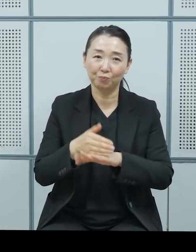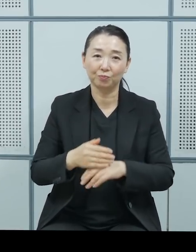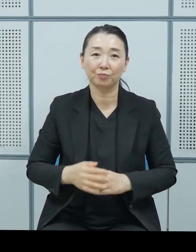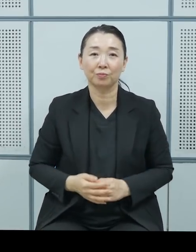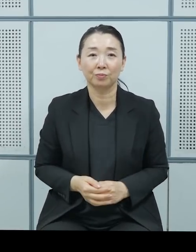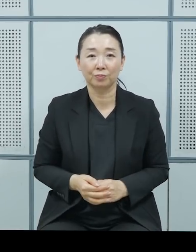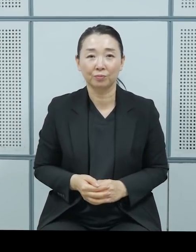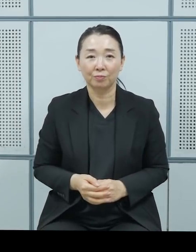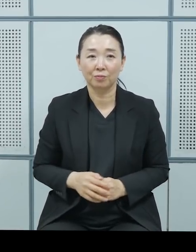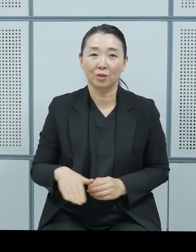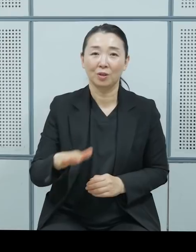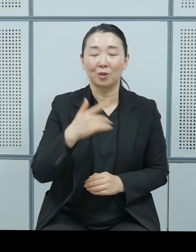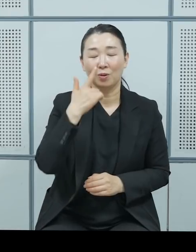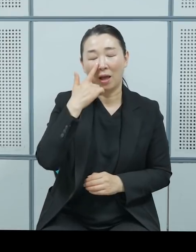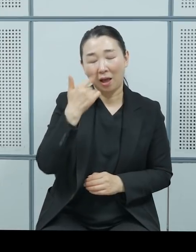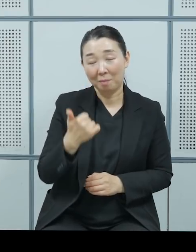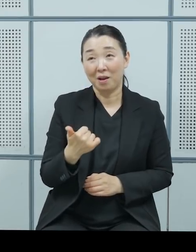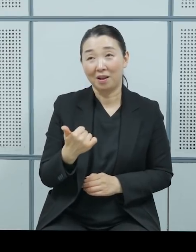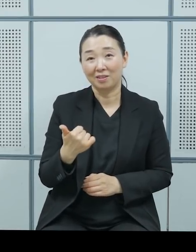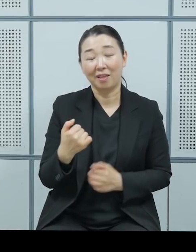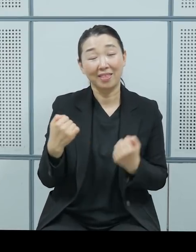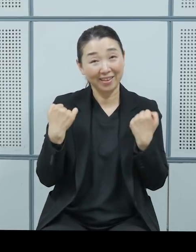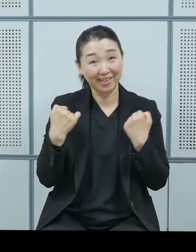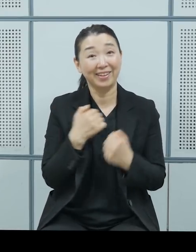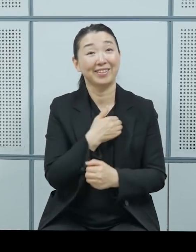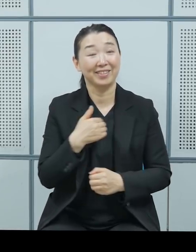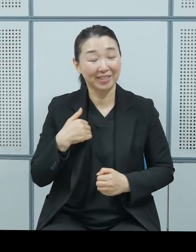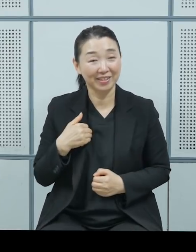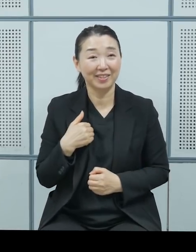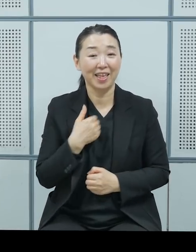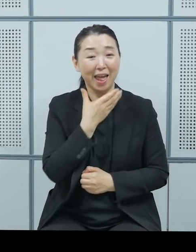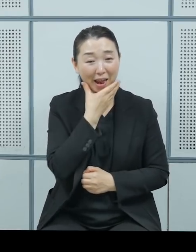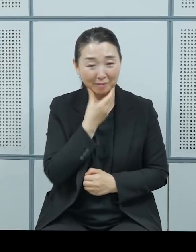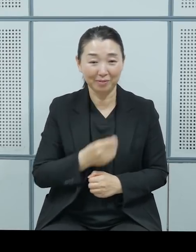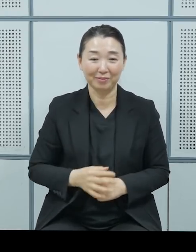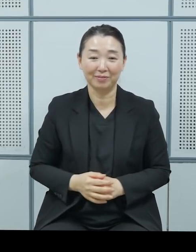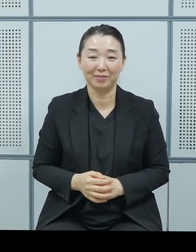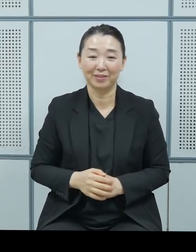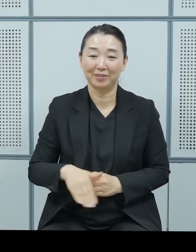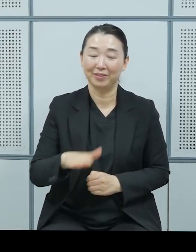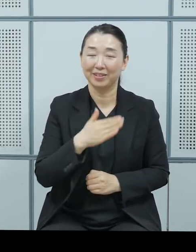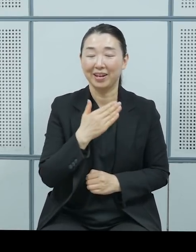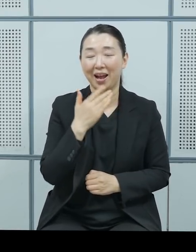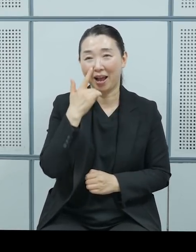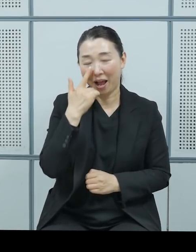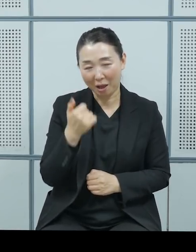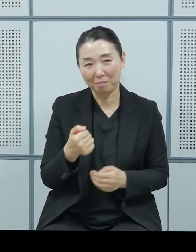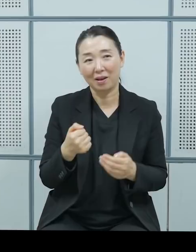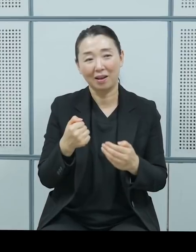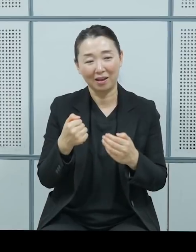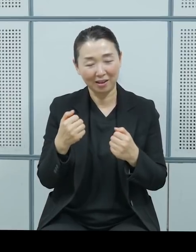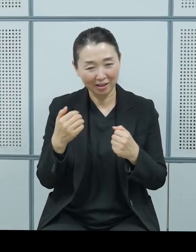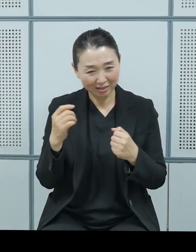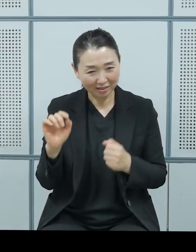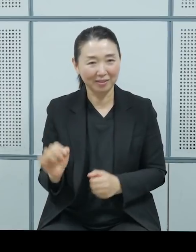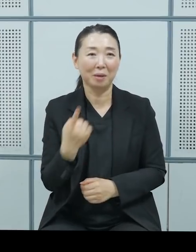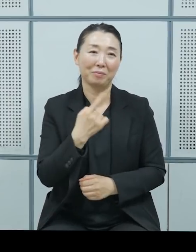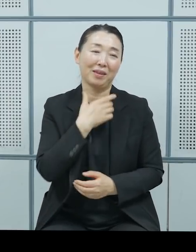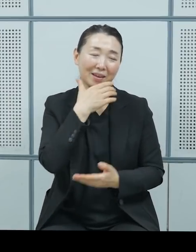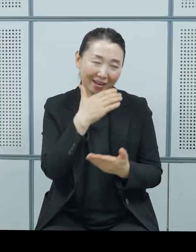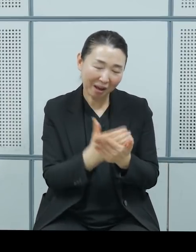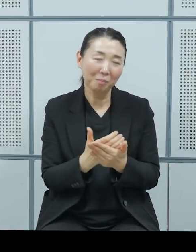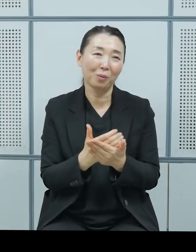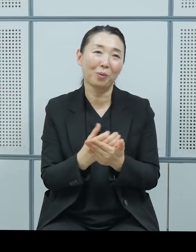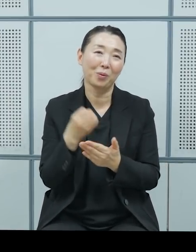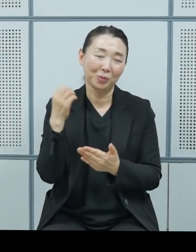고마워요. 우린 아빠가 있어서 항상 든든해요. 우린 아빠가 있어서 항상 행복해요. 우린 아빠가 있어서 항상 감동해요. 우린 아빠가